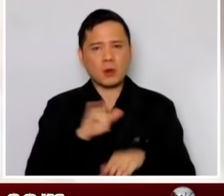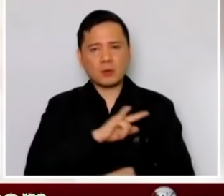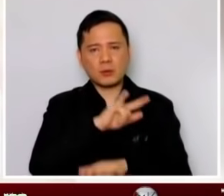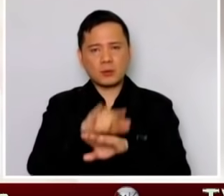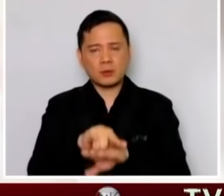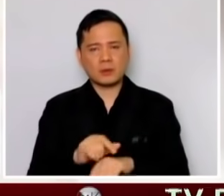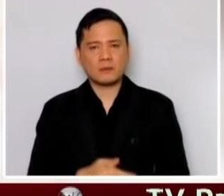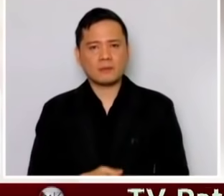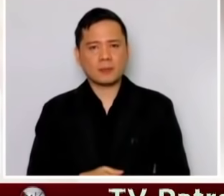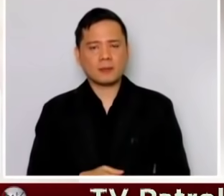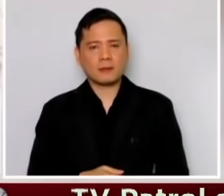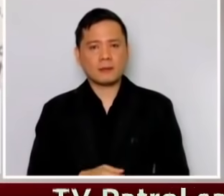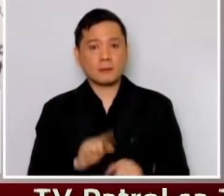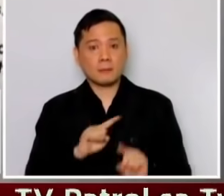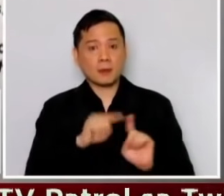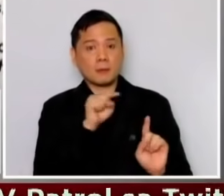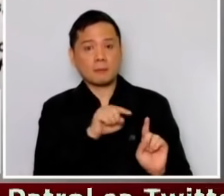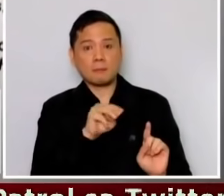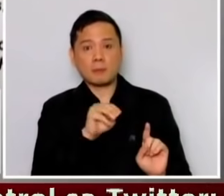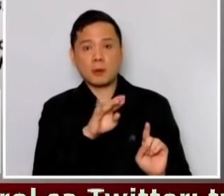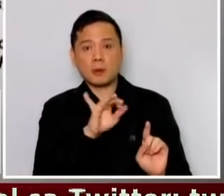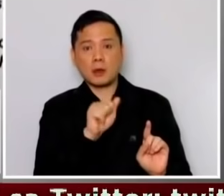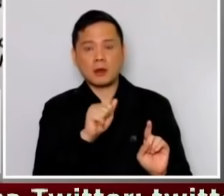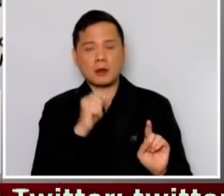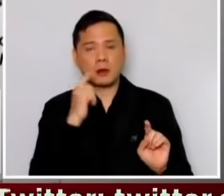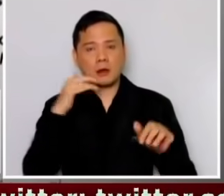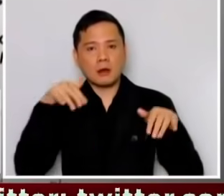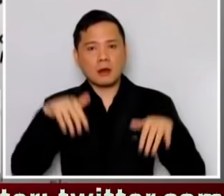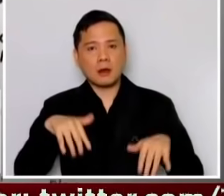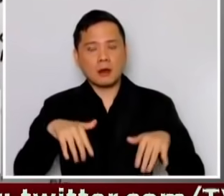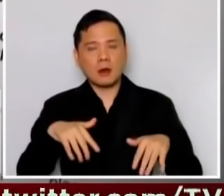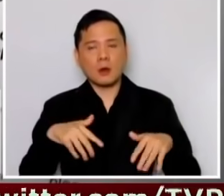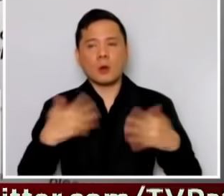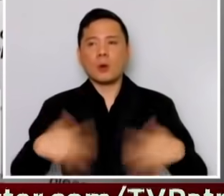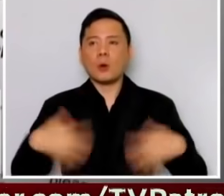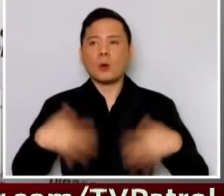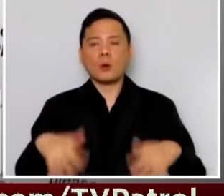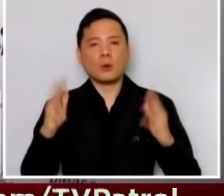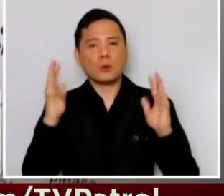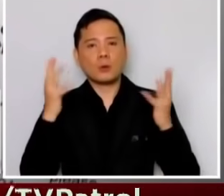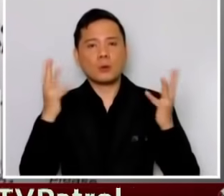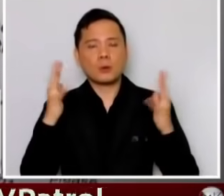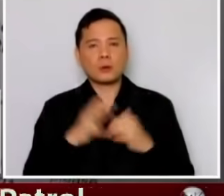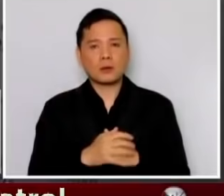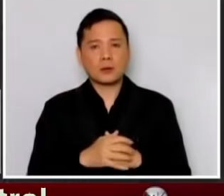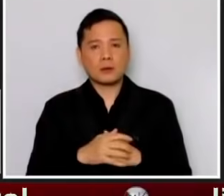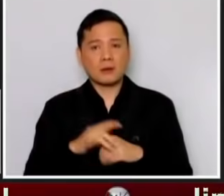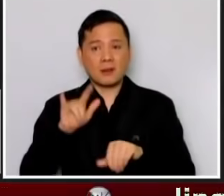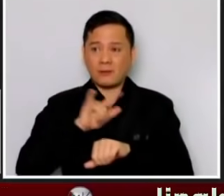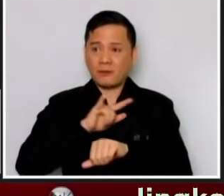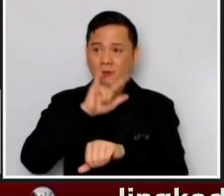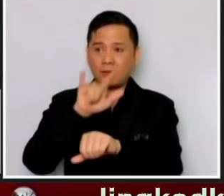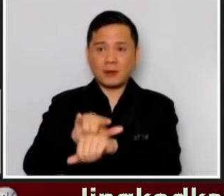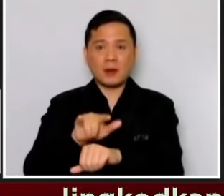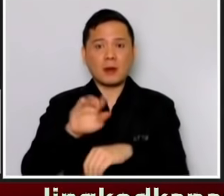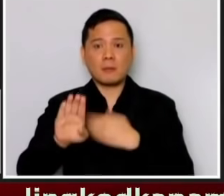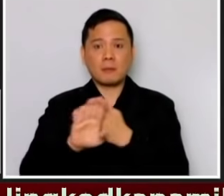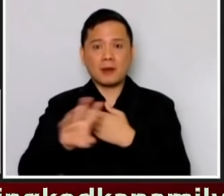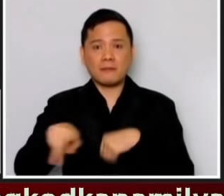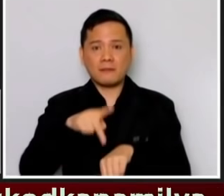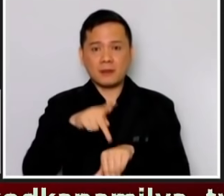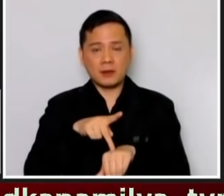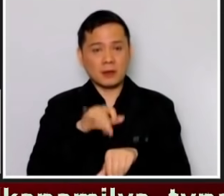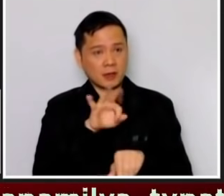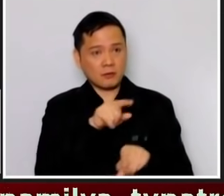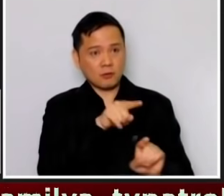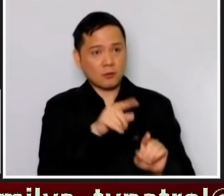ang repatriation flights ay hinanda para sa mga handang magbayad pa uwi. Hindi po biro yung magbubuk ka